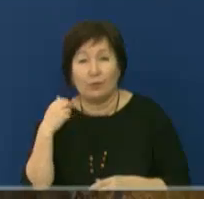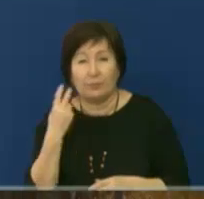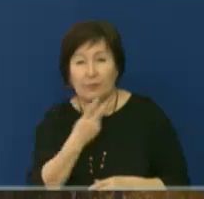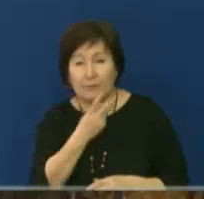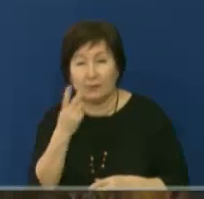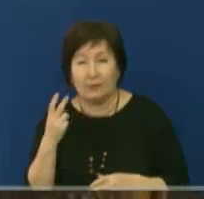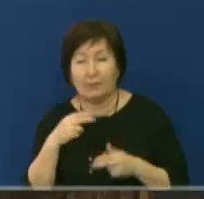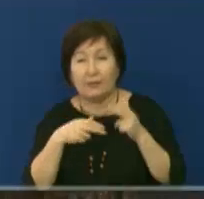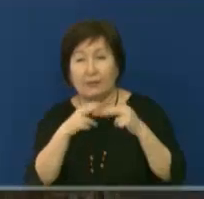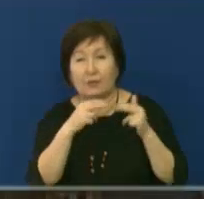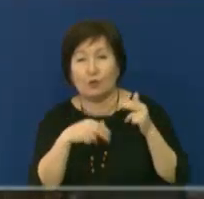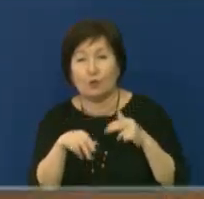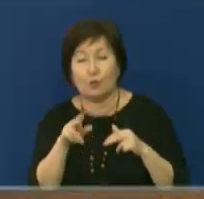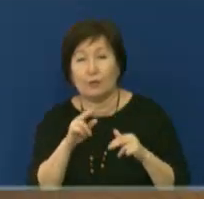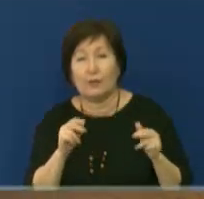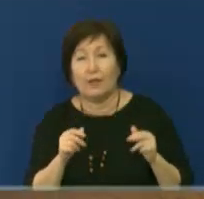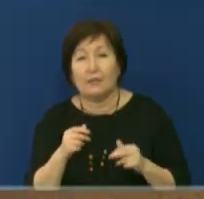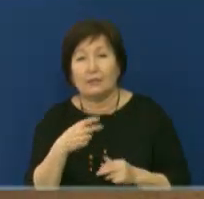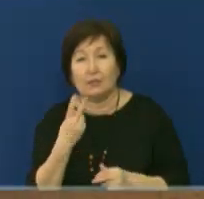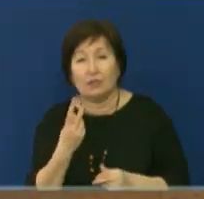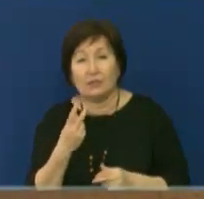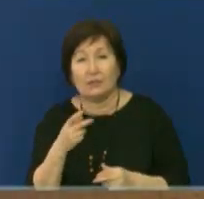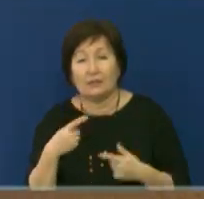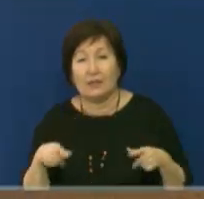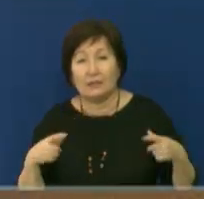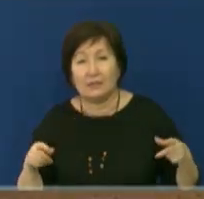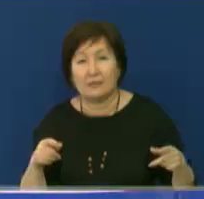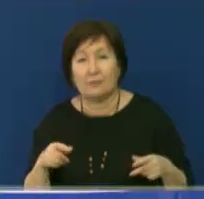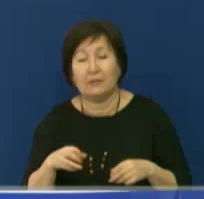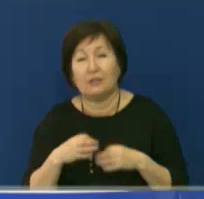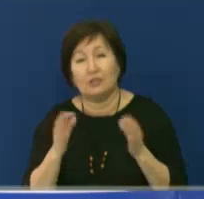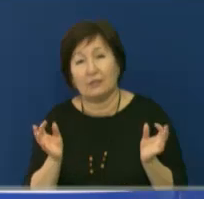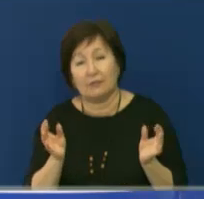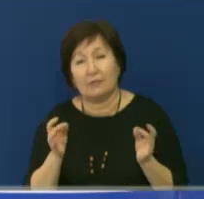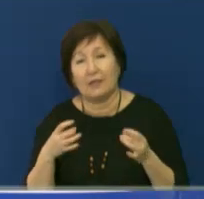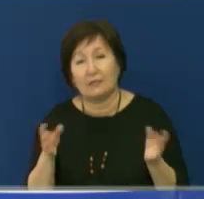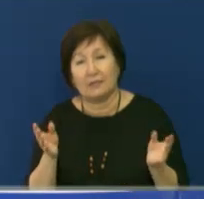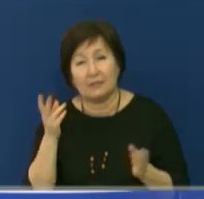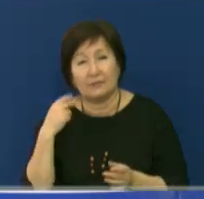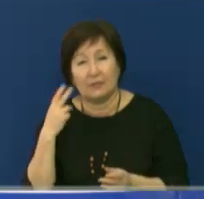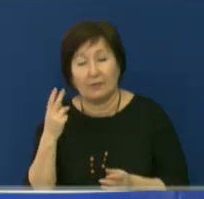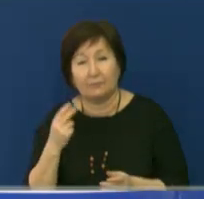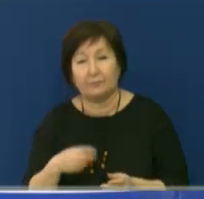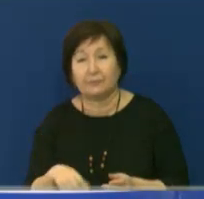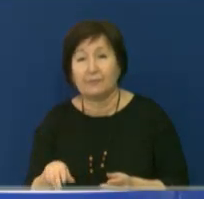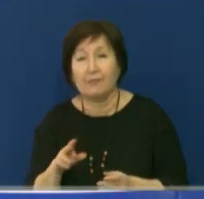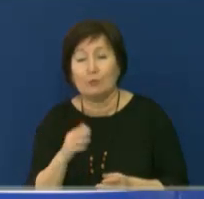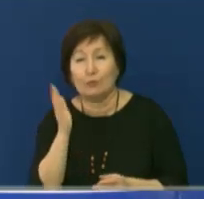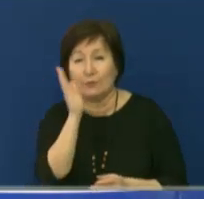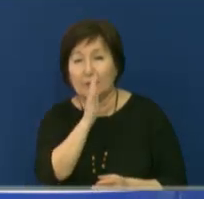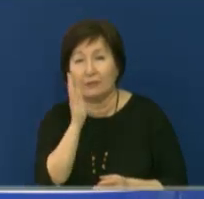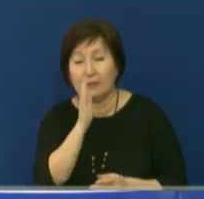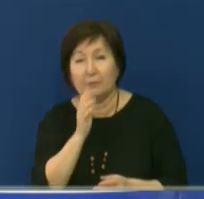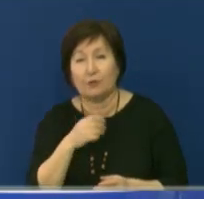архитектуралық ерекшеліктерін ескеріп, әртүрлі түстермен безендірудің маңызды екенін атап өтті. Сондай-ақ бояу кезінде Семей қаласының климаттық